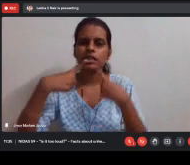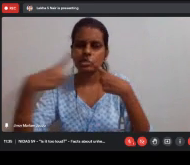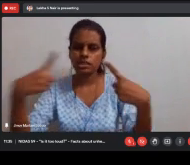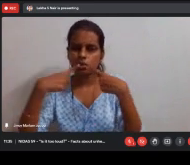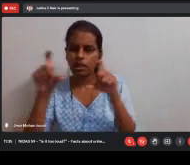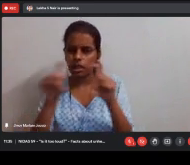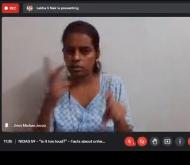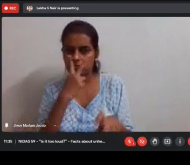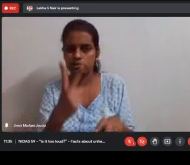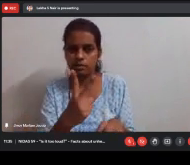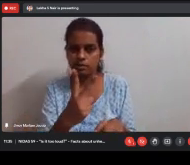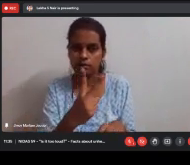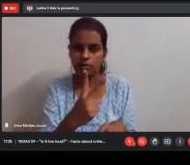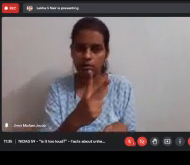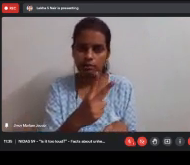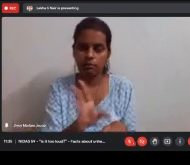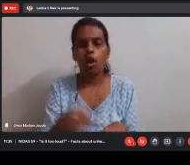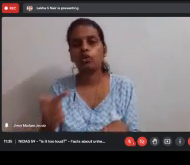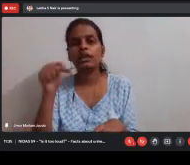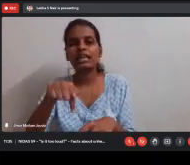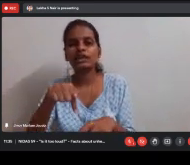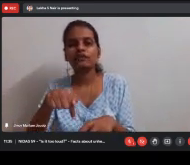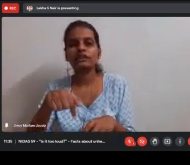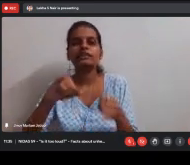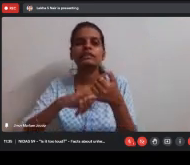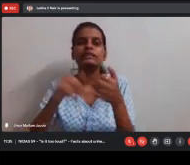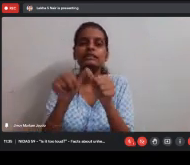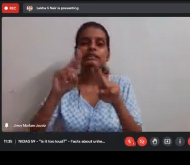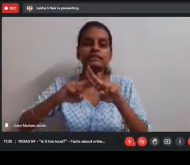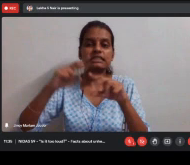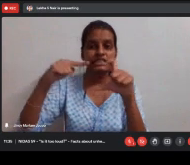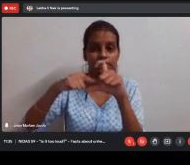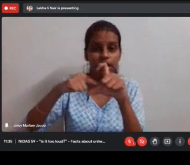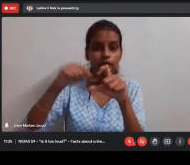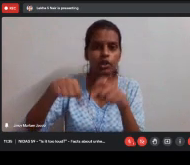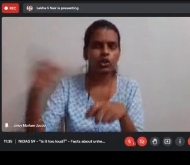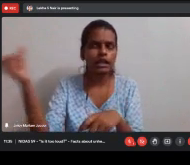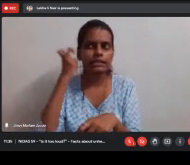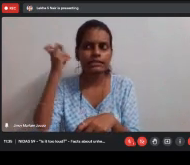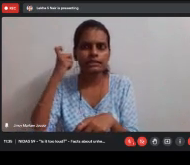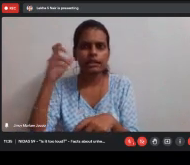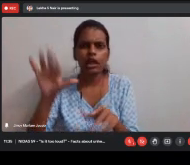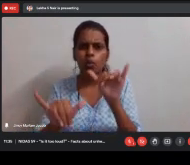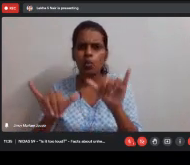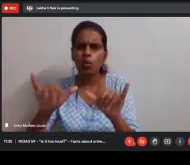റീഹാബിലിറ്റേഷനെ പറ്റുള്ളൂ. ഇനി ഇരു ചെവികൾക്കും രണ്ട് ചെവികൾക്കും ഒരുപോലെ കേൾവി നഷ്ടം സംഭവിക്കാം.